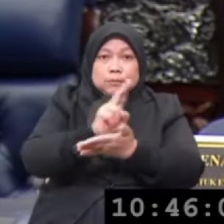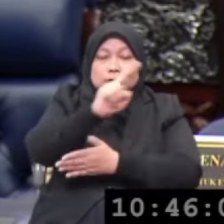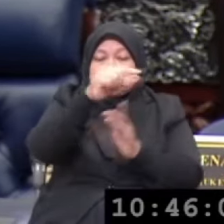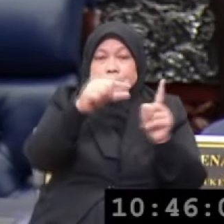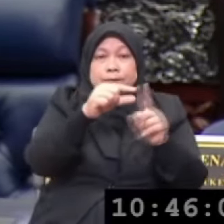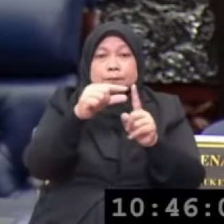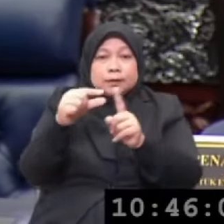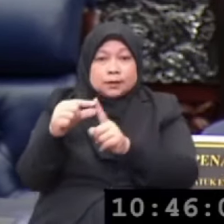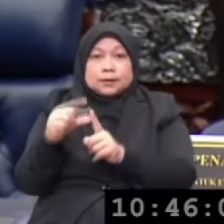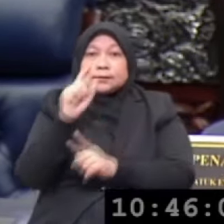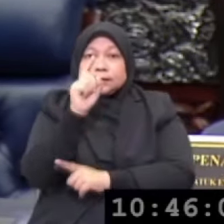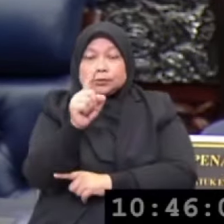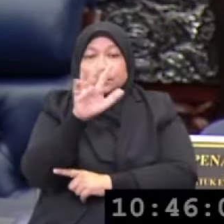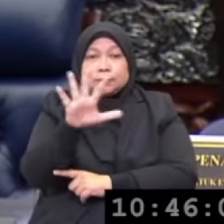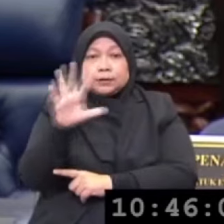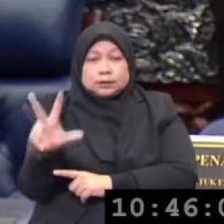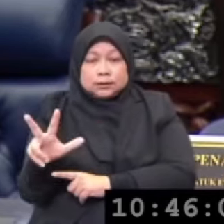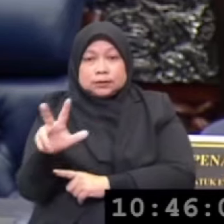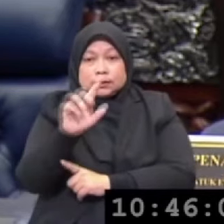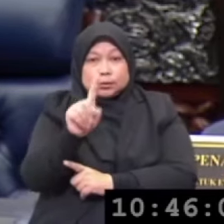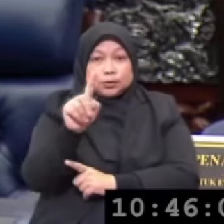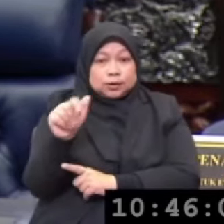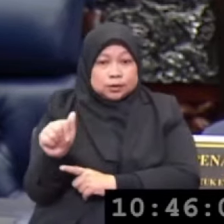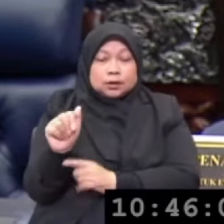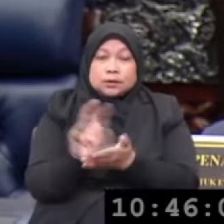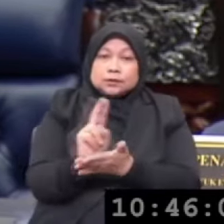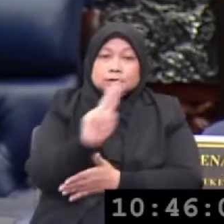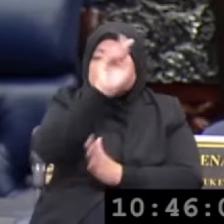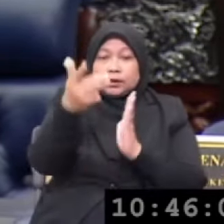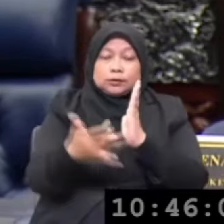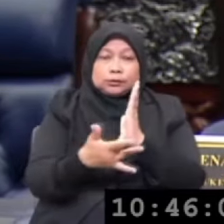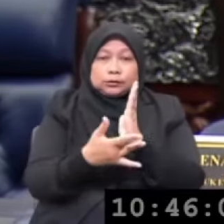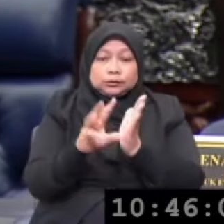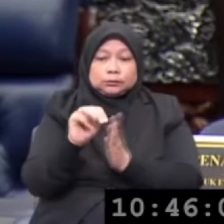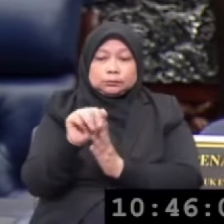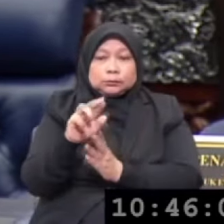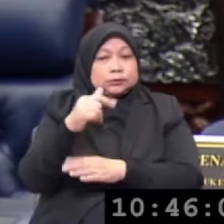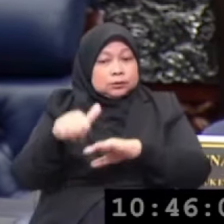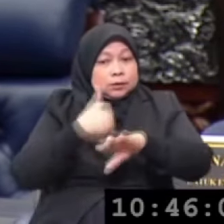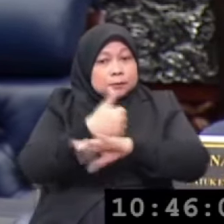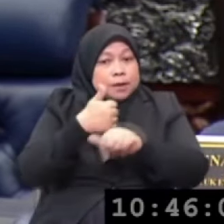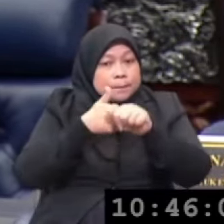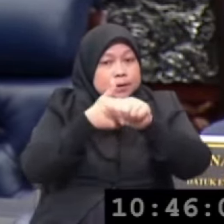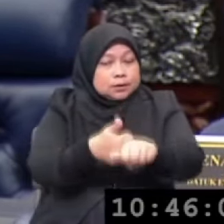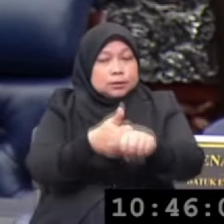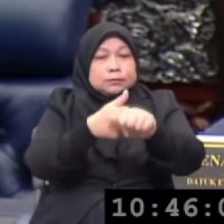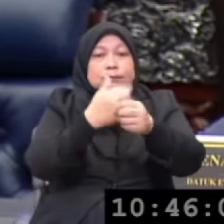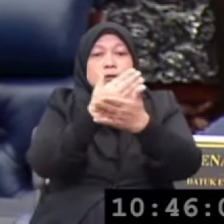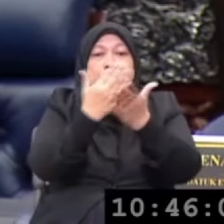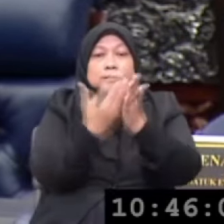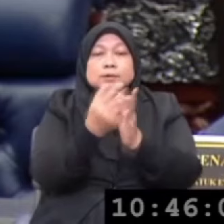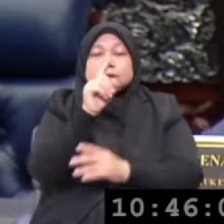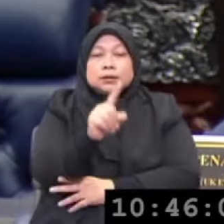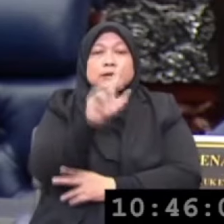perkara 153 Perlembagaan Persekutuan 1A, Universiti Teknologi MARA ditubuhkan menurut dan mengikut peruntukan